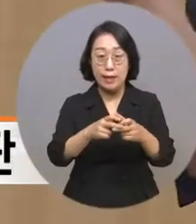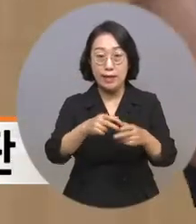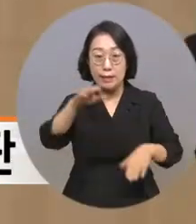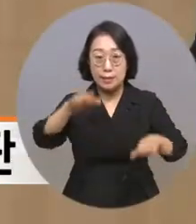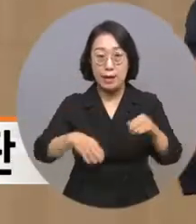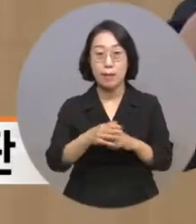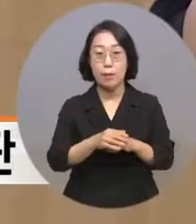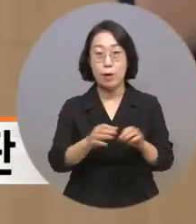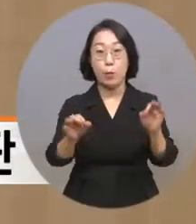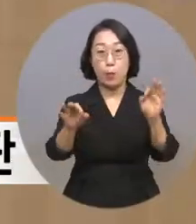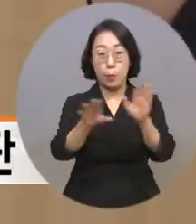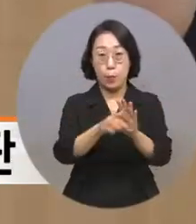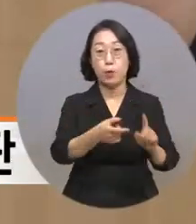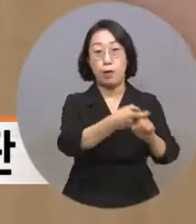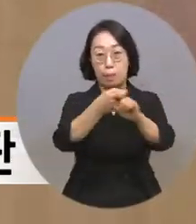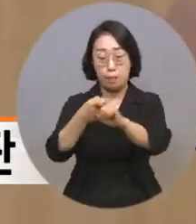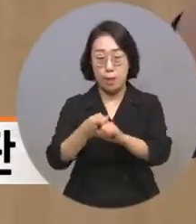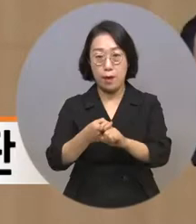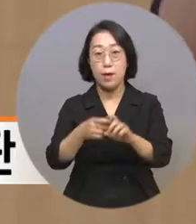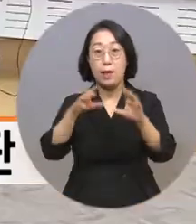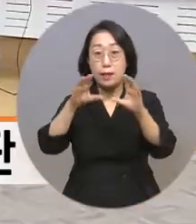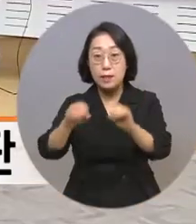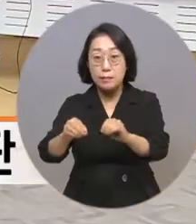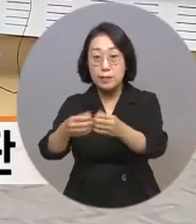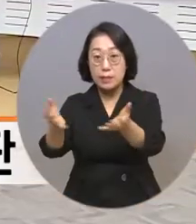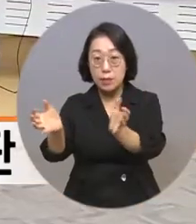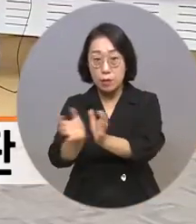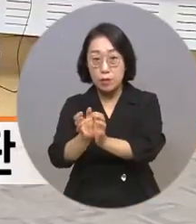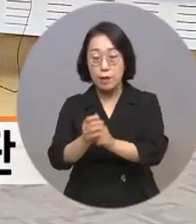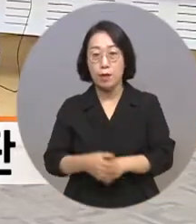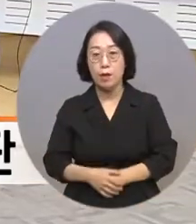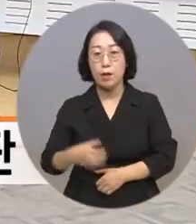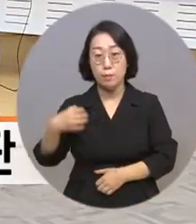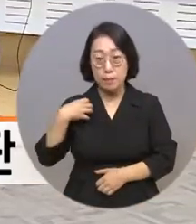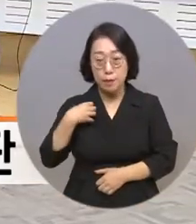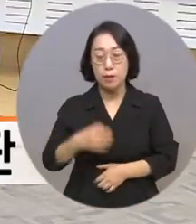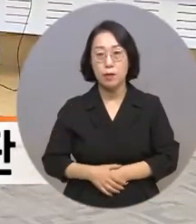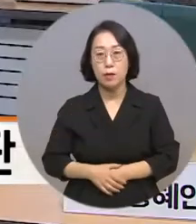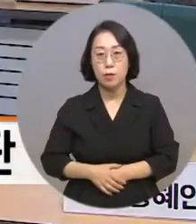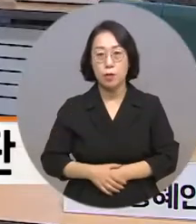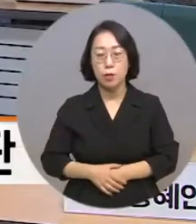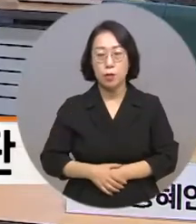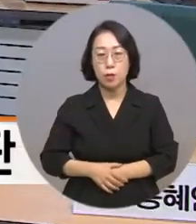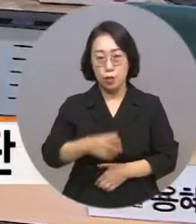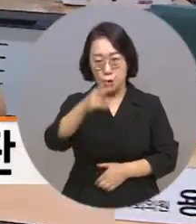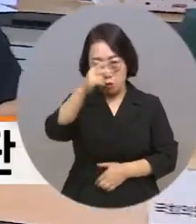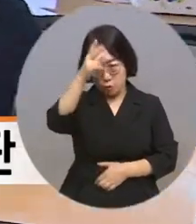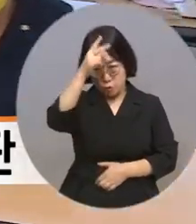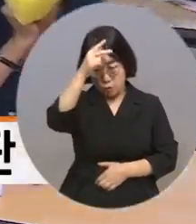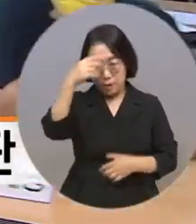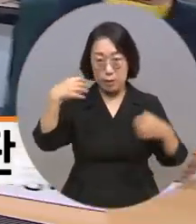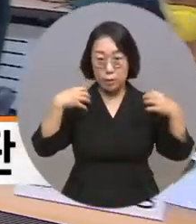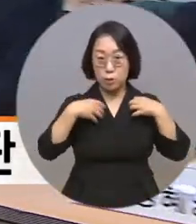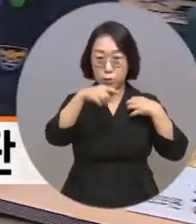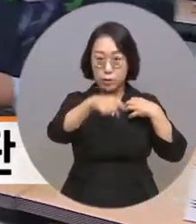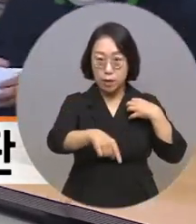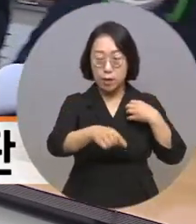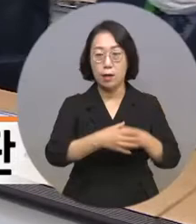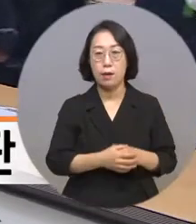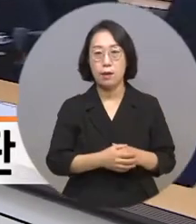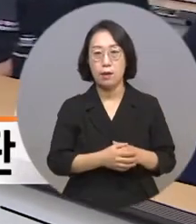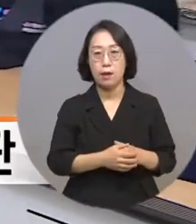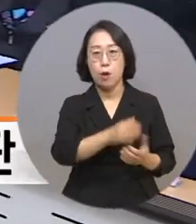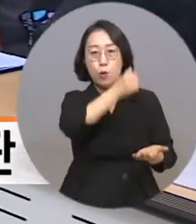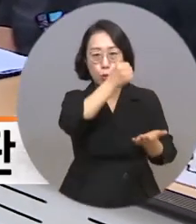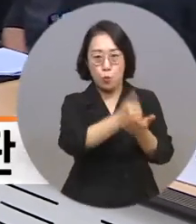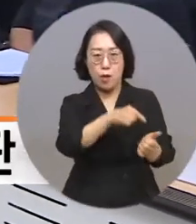전국장애인차별철폐연대와 장애인차별금지추진연대 주관으로 김광호 서울경찰청장을 장애인차별금지법 위반 사건의